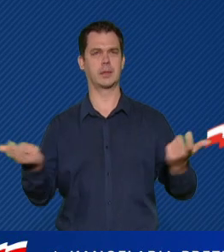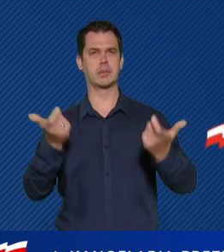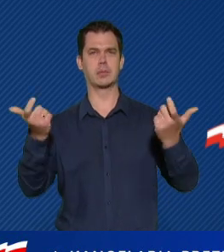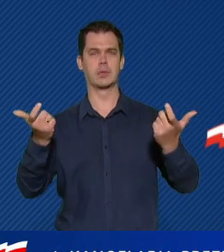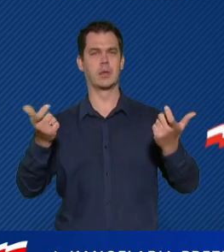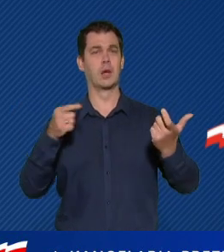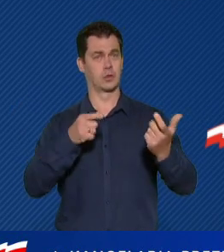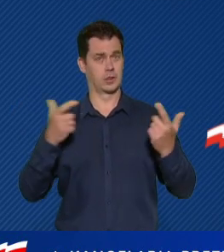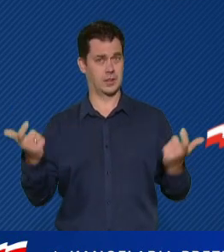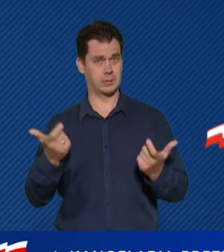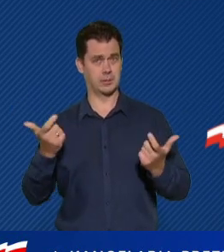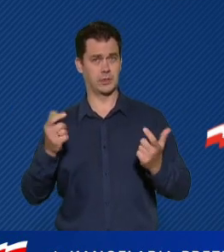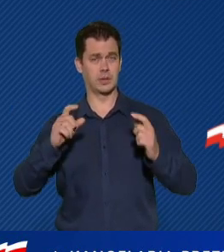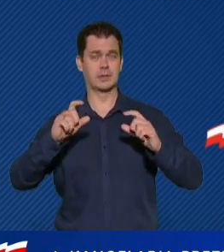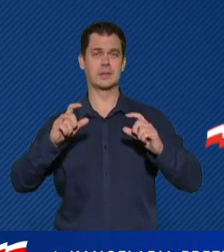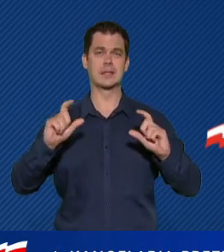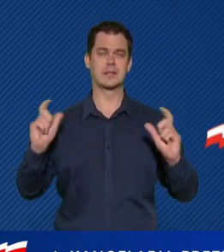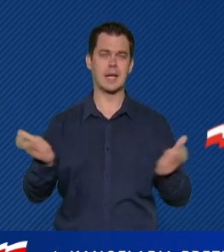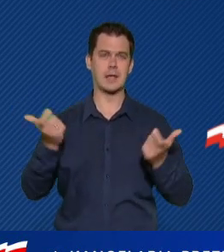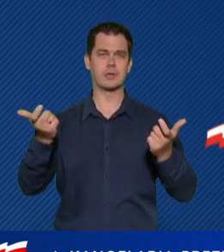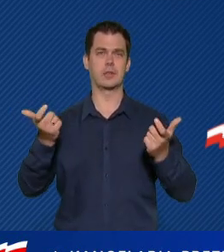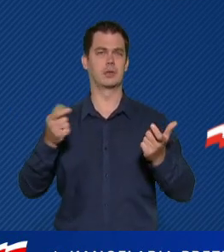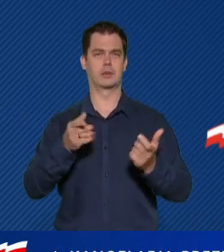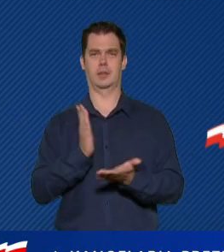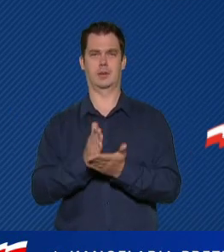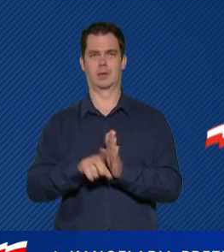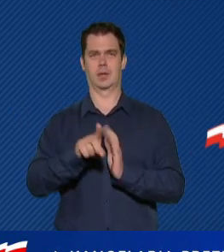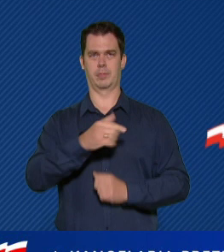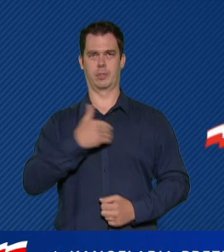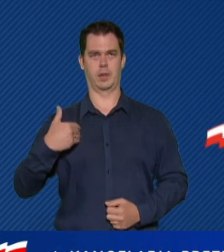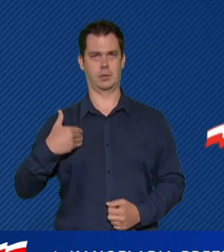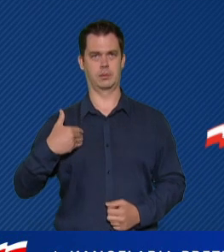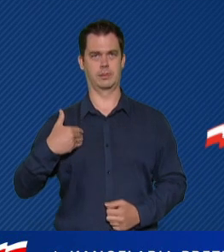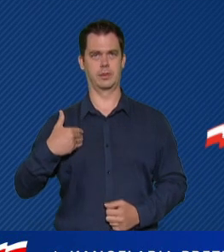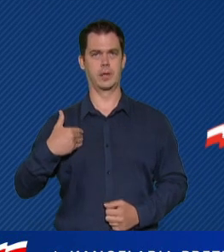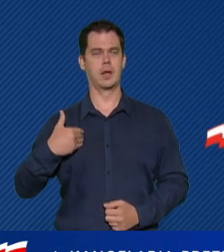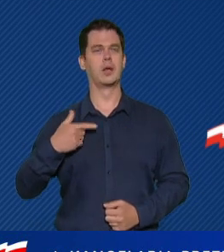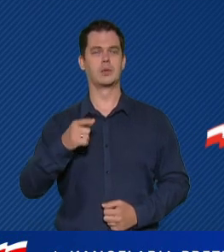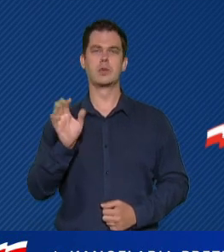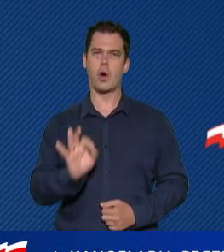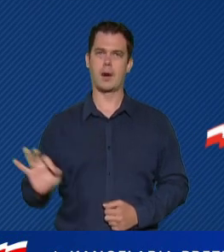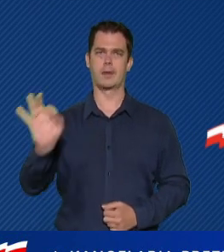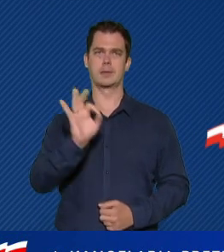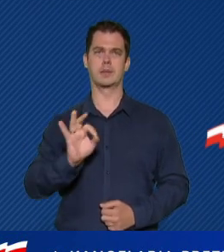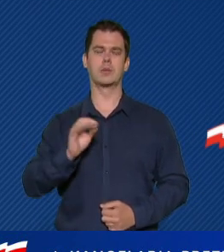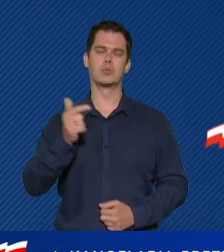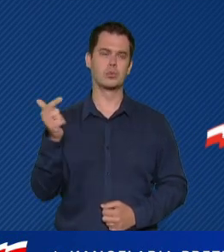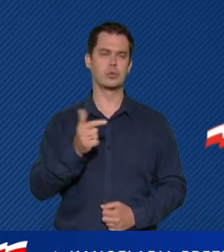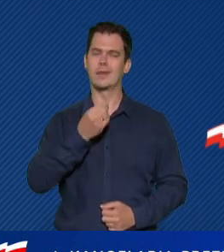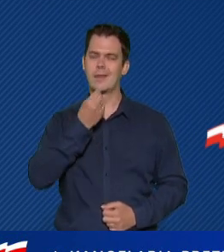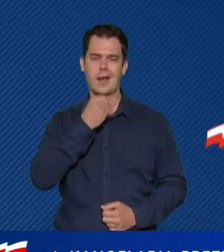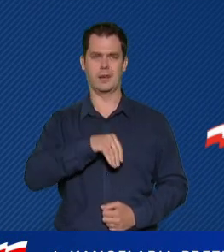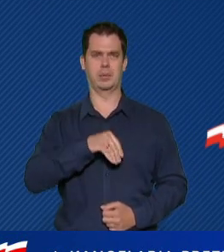to zagrożenie, które zagraża nie tylko Polakom, będzie okazją, żebyśmy jak najbliżej ze